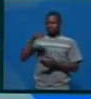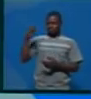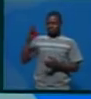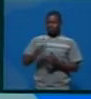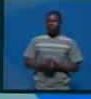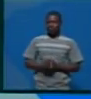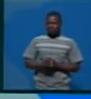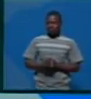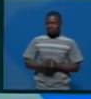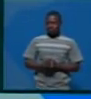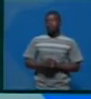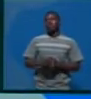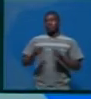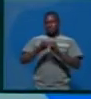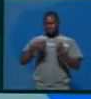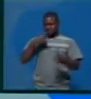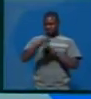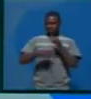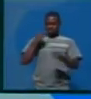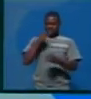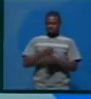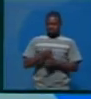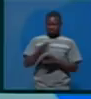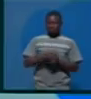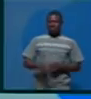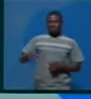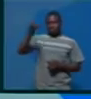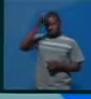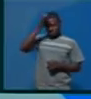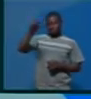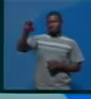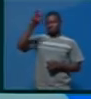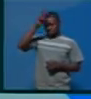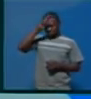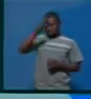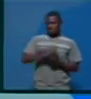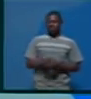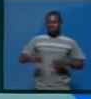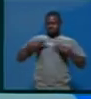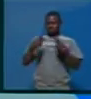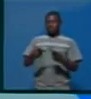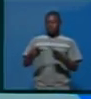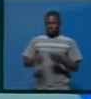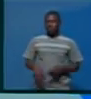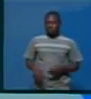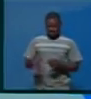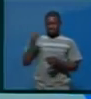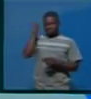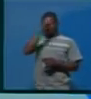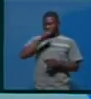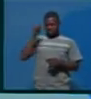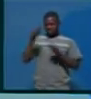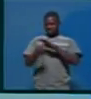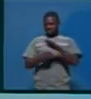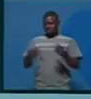Actualité hors de chez nous, Cyril Ramaphosa promet à la nation arc-en-ciel un nouveau départ avec une réforme